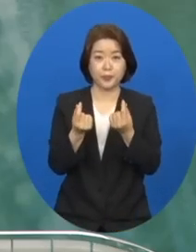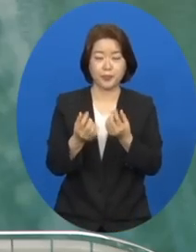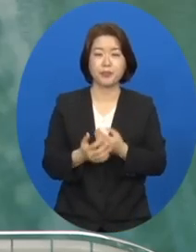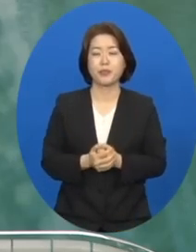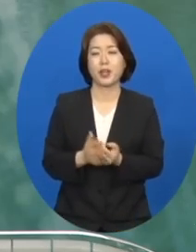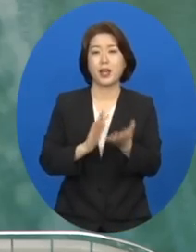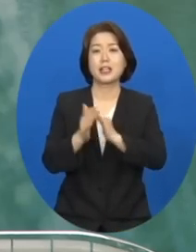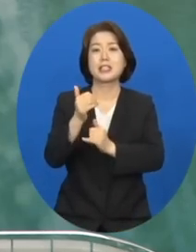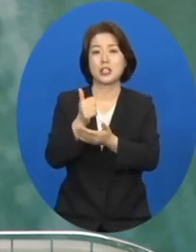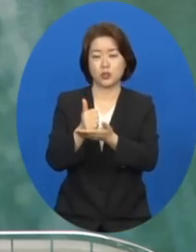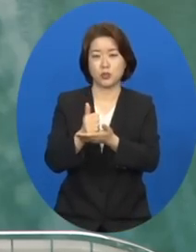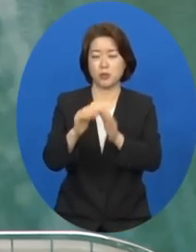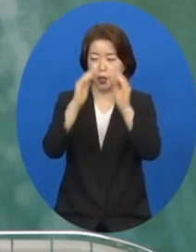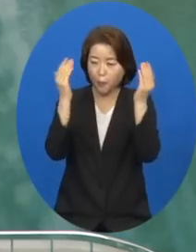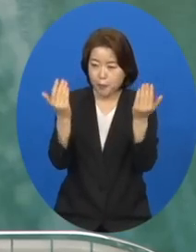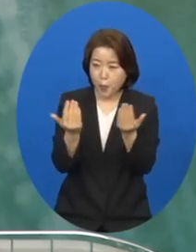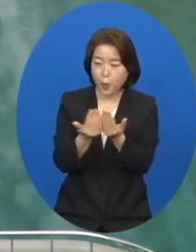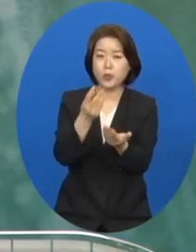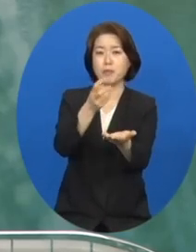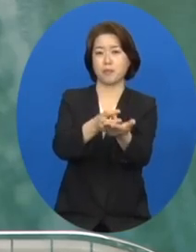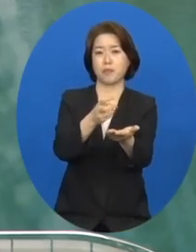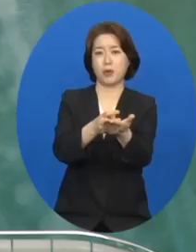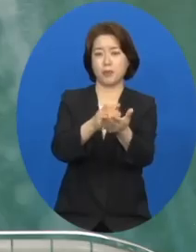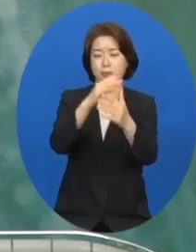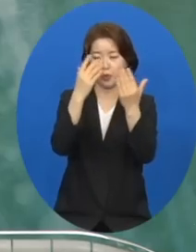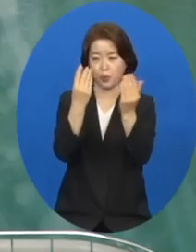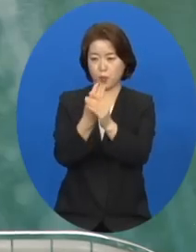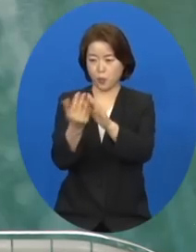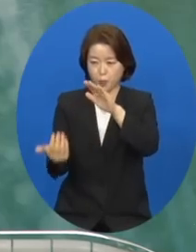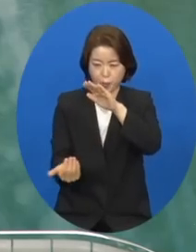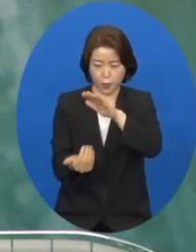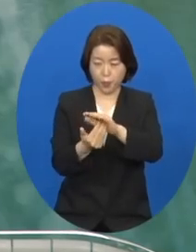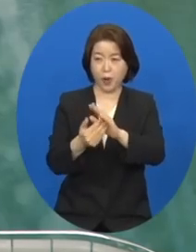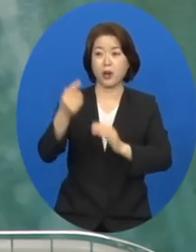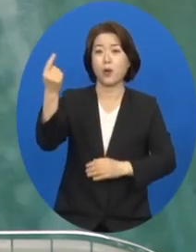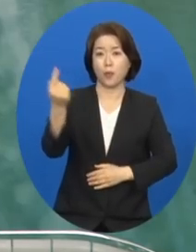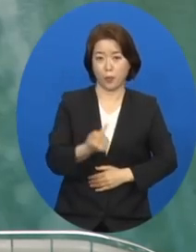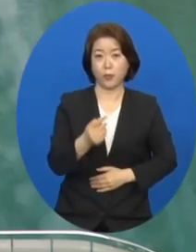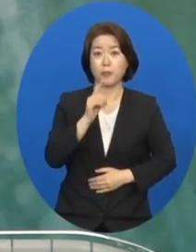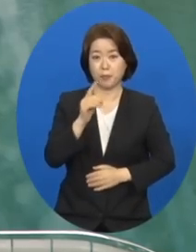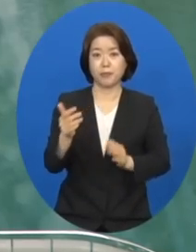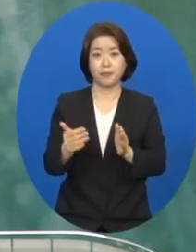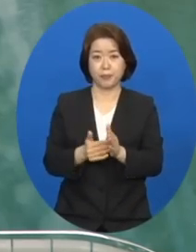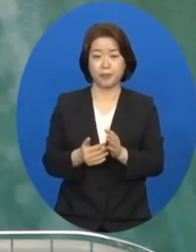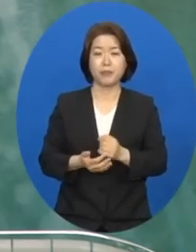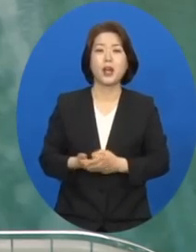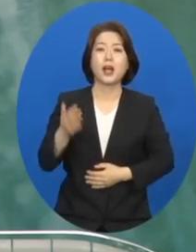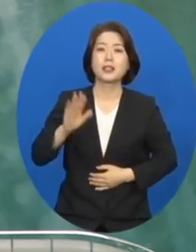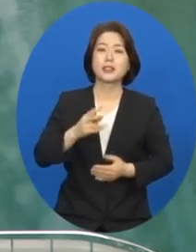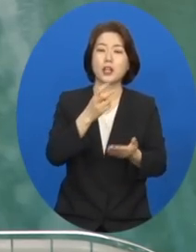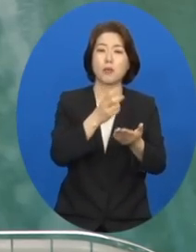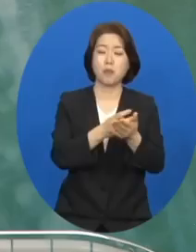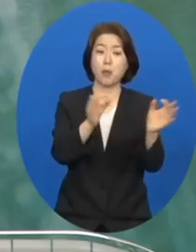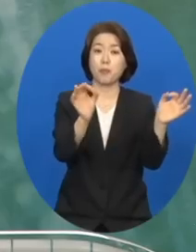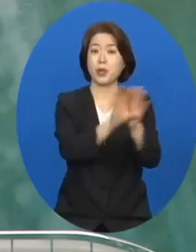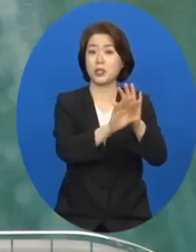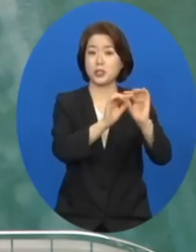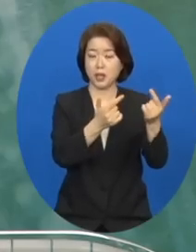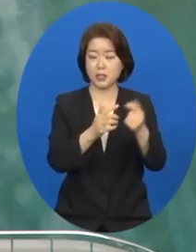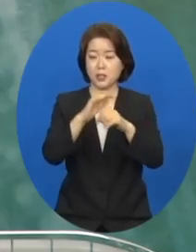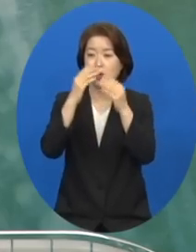예수님께서 모든 율법을 완성 하러 오셨다고 하셨지요 그러나 율법을 없앤 것이 아니라